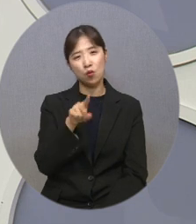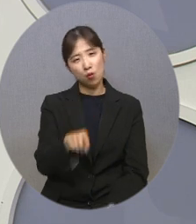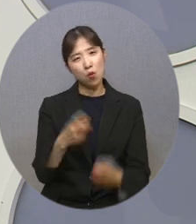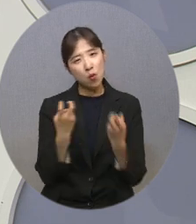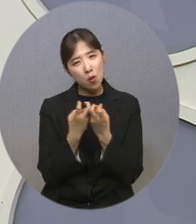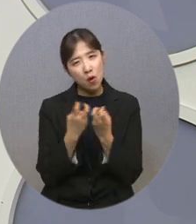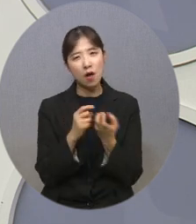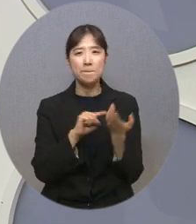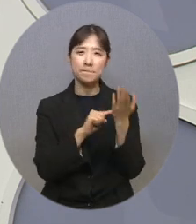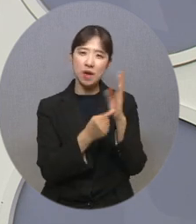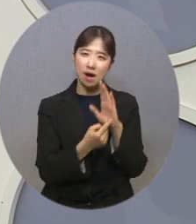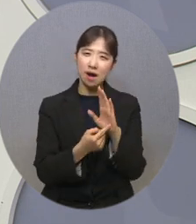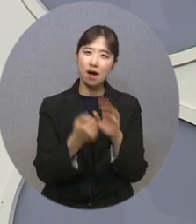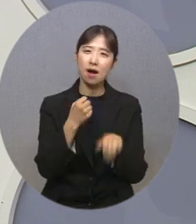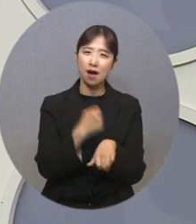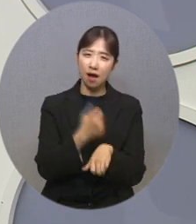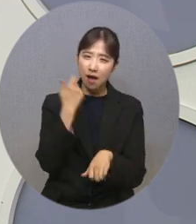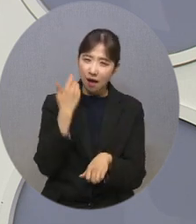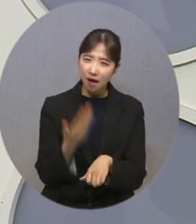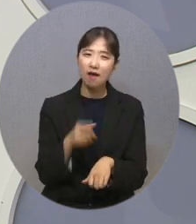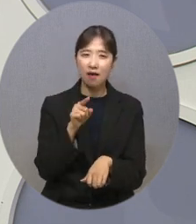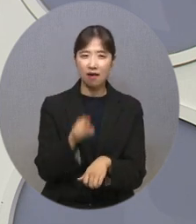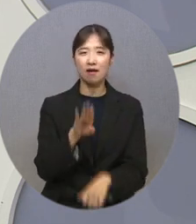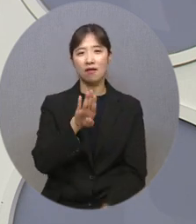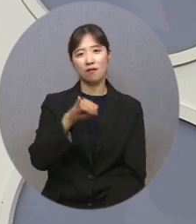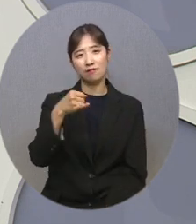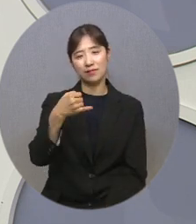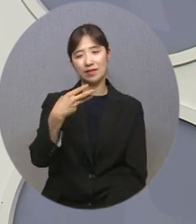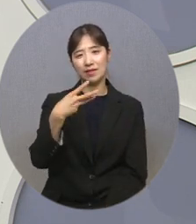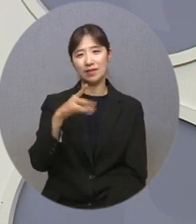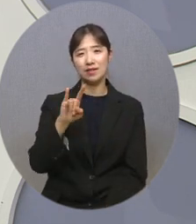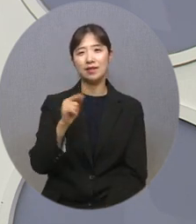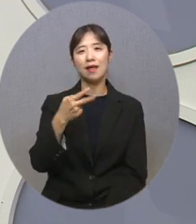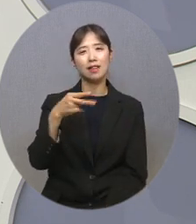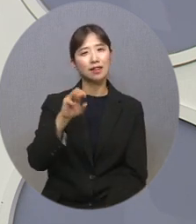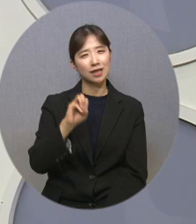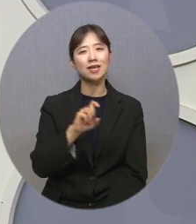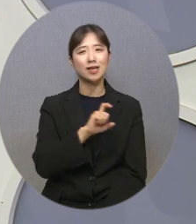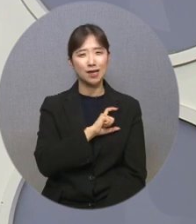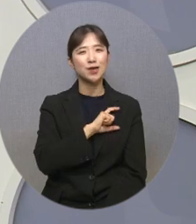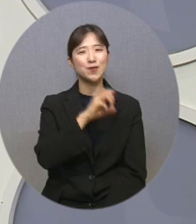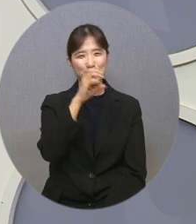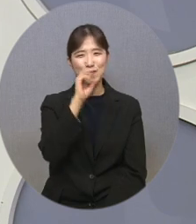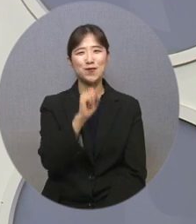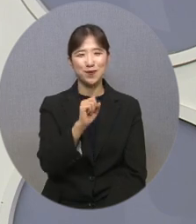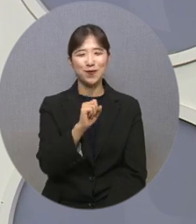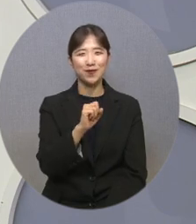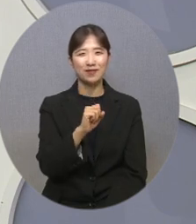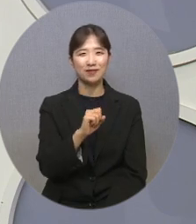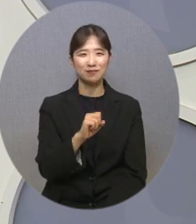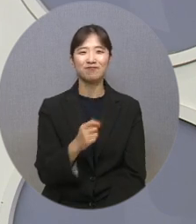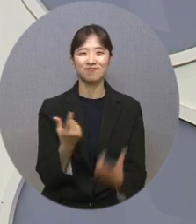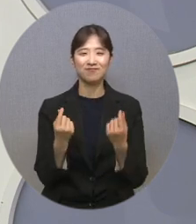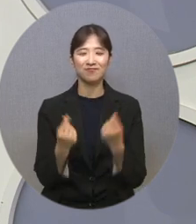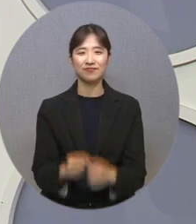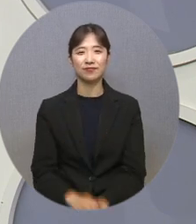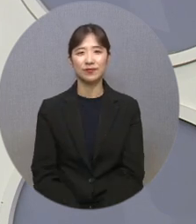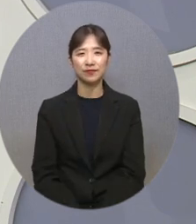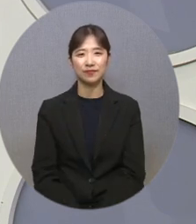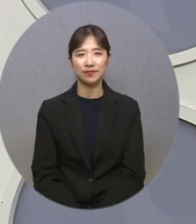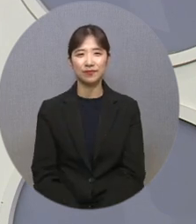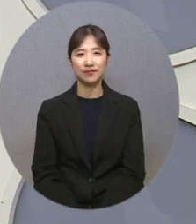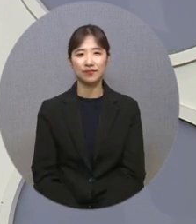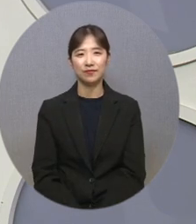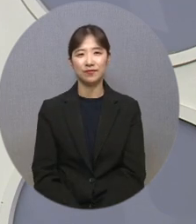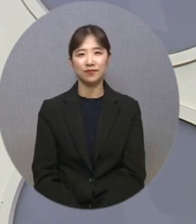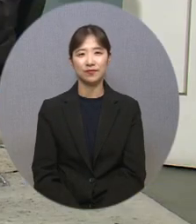실현할 건가 그런 측면에서 이제 브랜딩 아주 이름도 좋고 그래. 아주 참 좋습니다. 네. 감사합니다. 네.